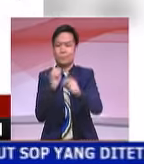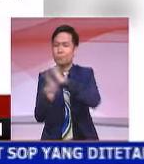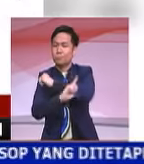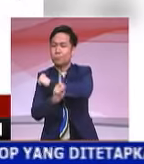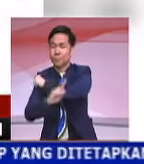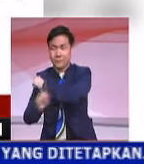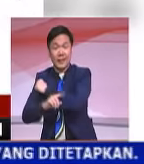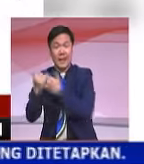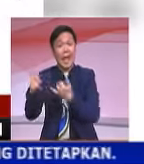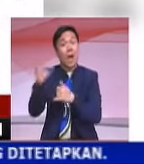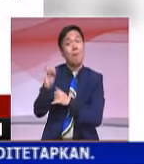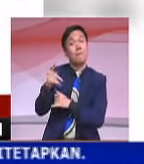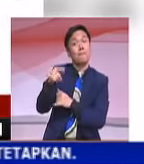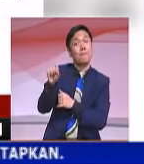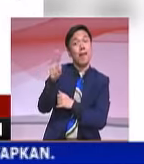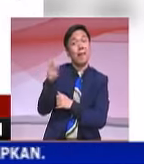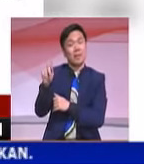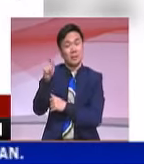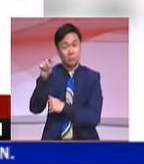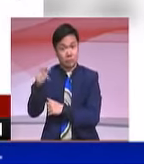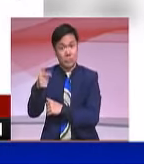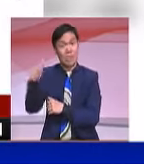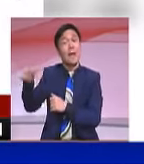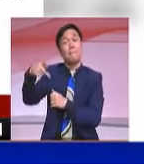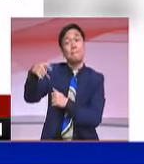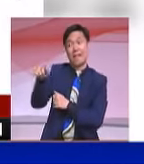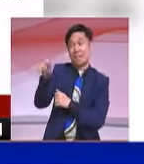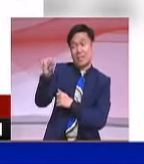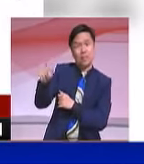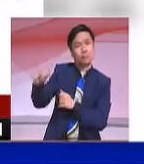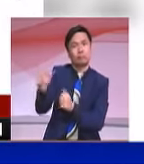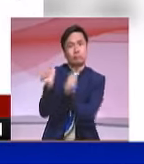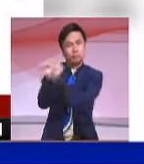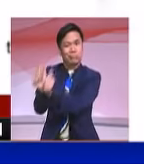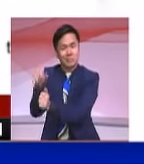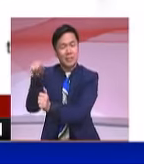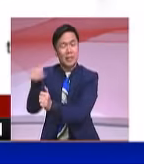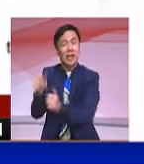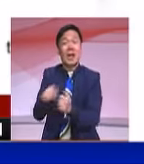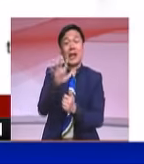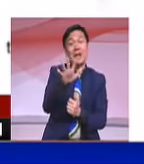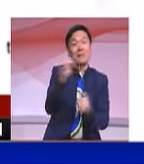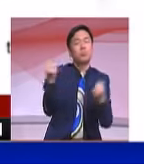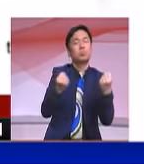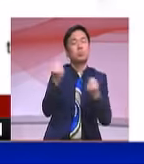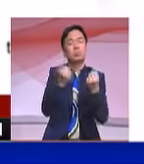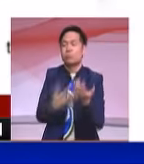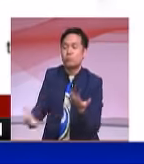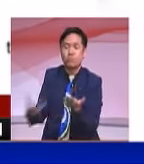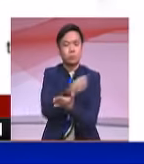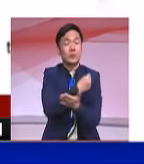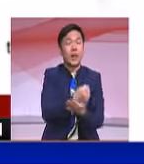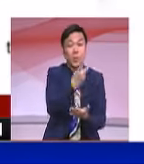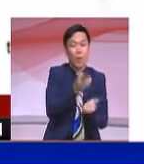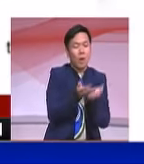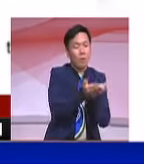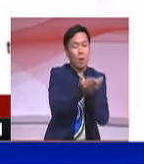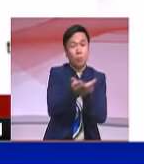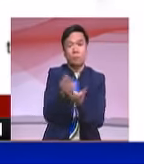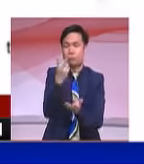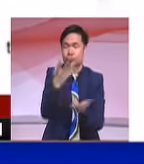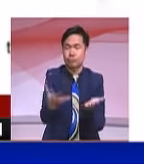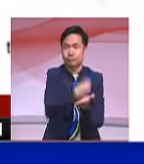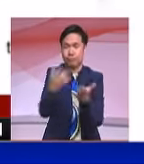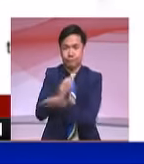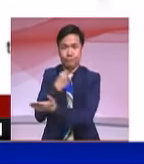pula, 23 pendatang asing tanpa izin diberkas serta merampas 5 buah kenderaan darat selain 2 bot. Dalam